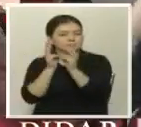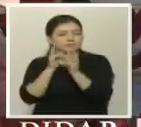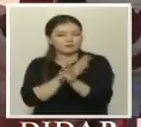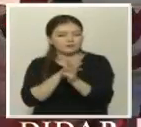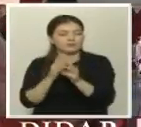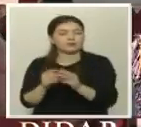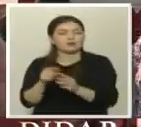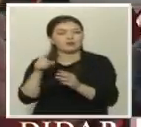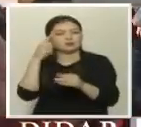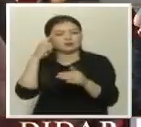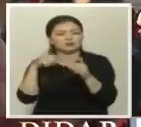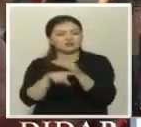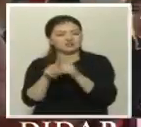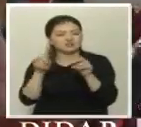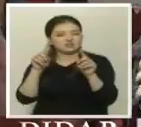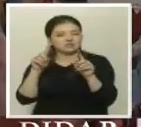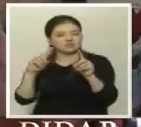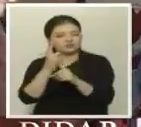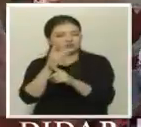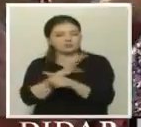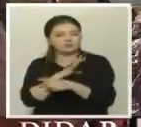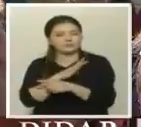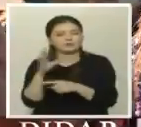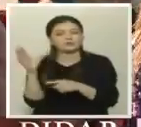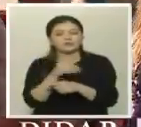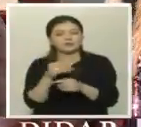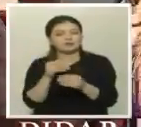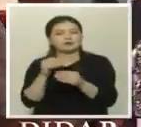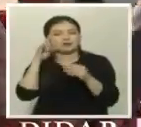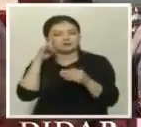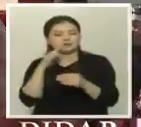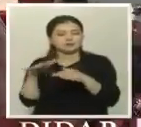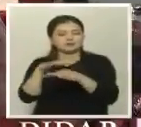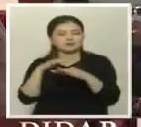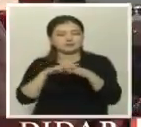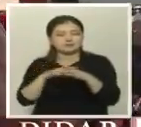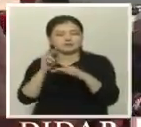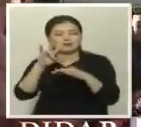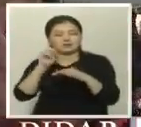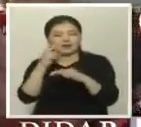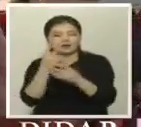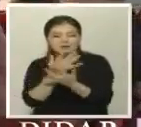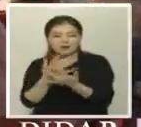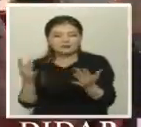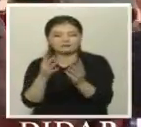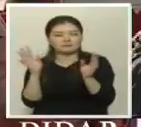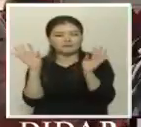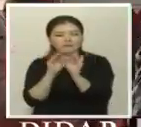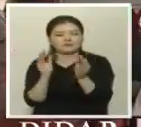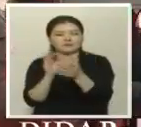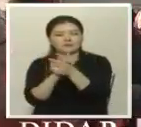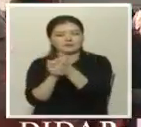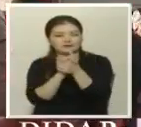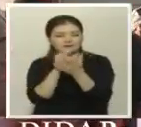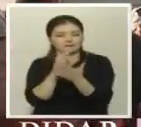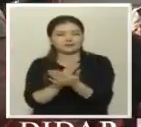особенность этого огня единства это то что она означает что мы все Мы едины как страна и нация Кроме того мы показываем наше единство